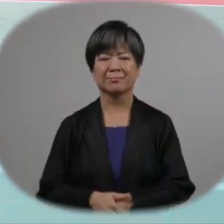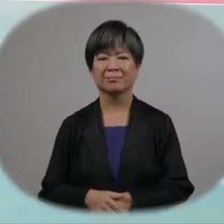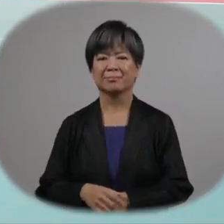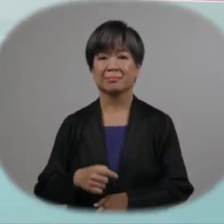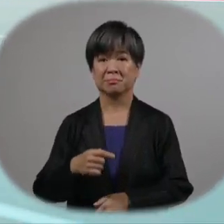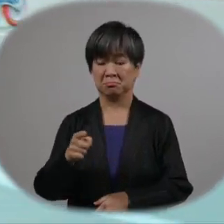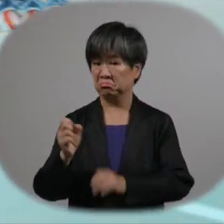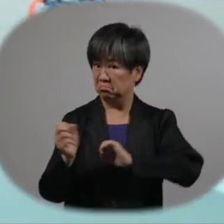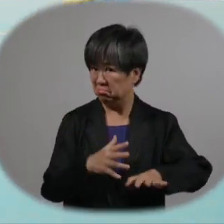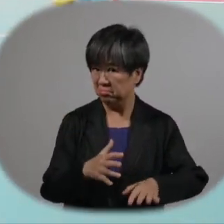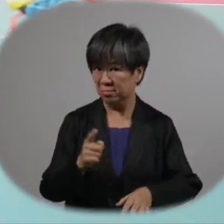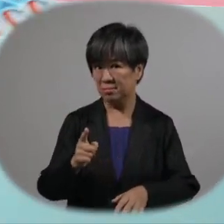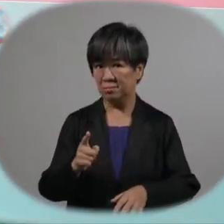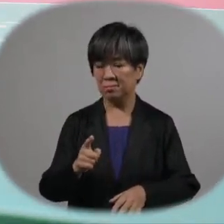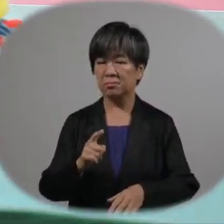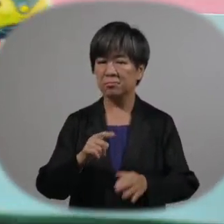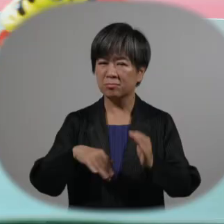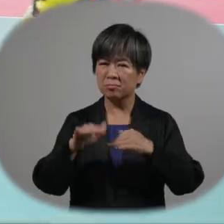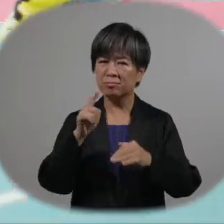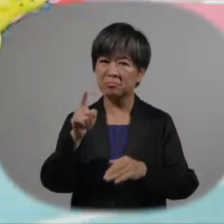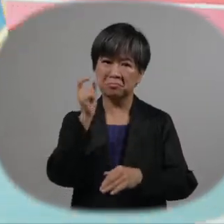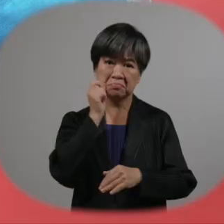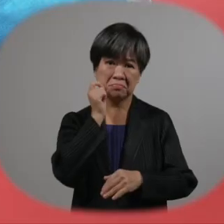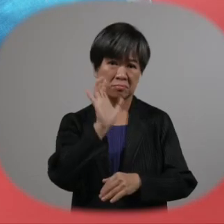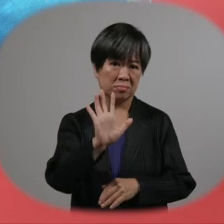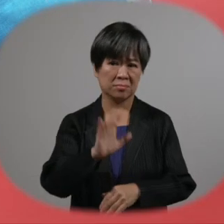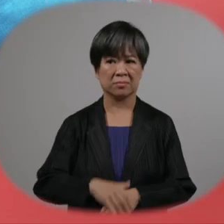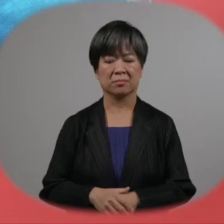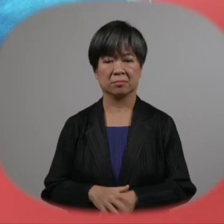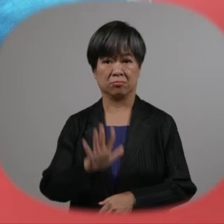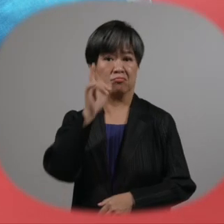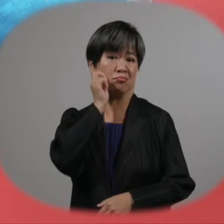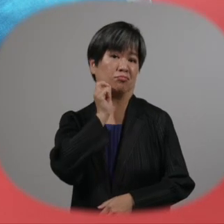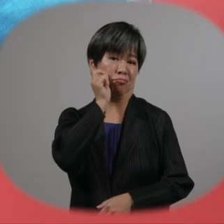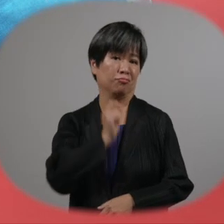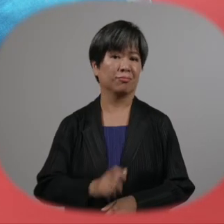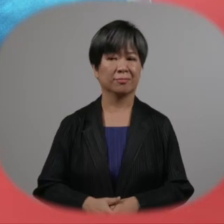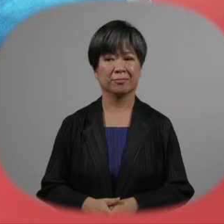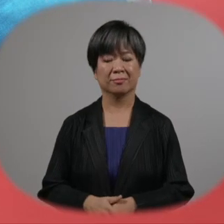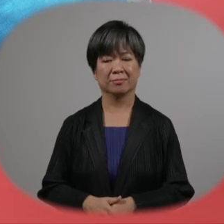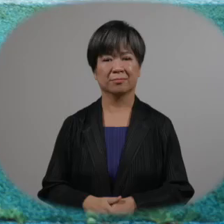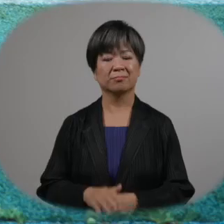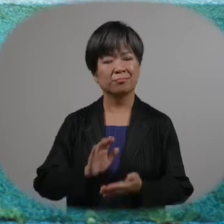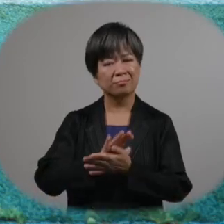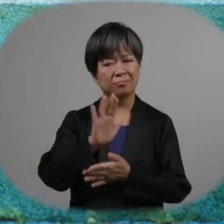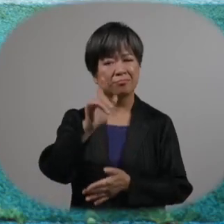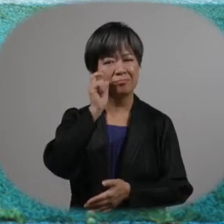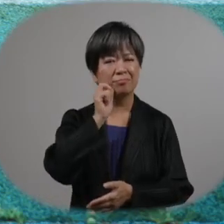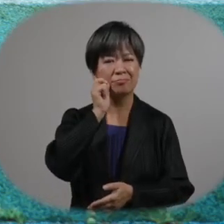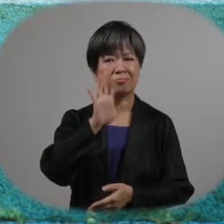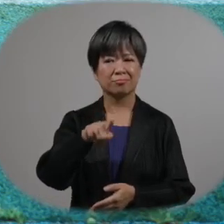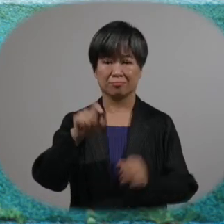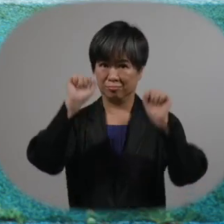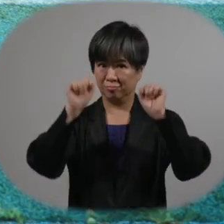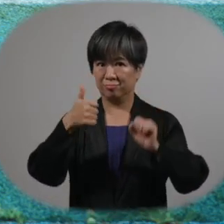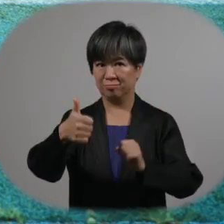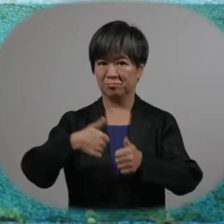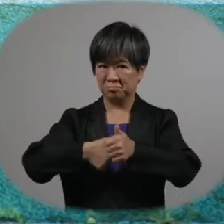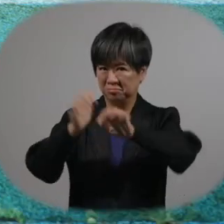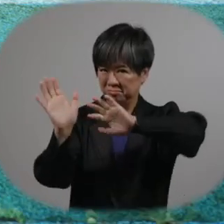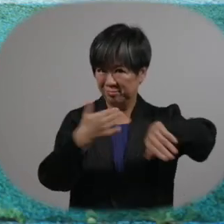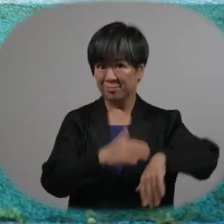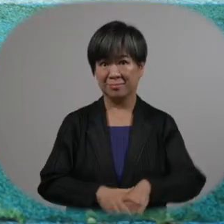想练了，还是就觉得越来越有兴趣，你要突破这样子？ 有兴趣啊，后面就有兴趣，是很好的运动，可以追